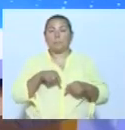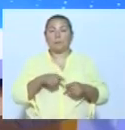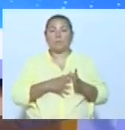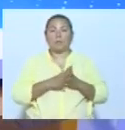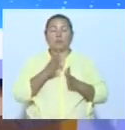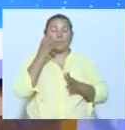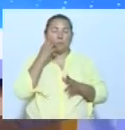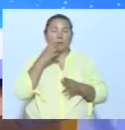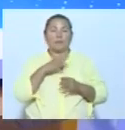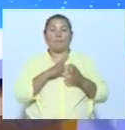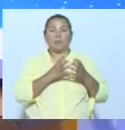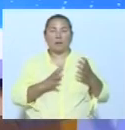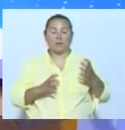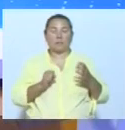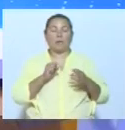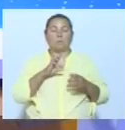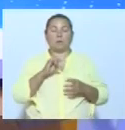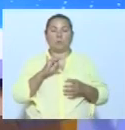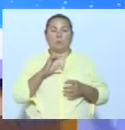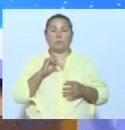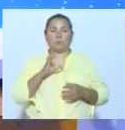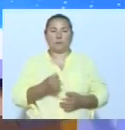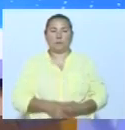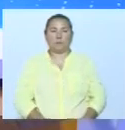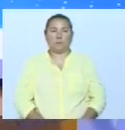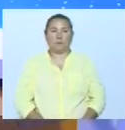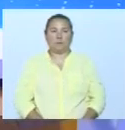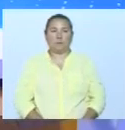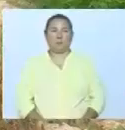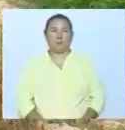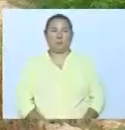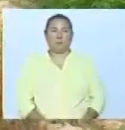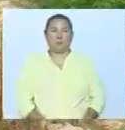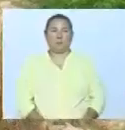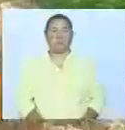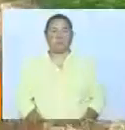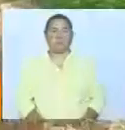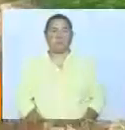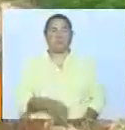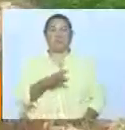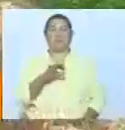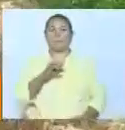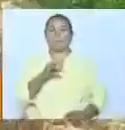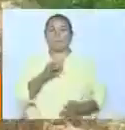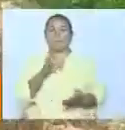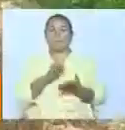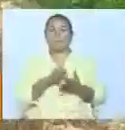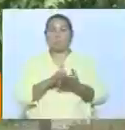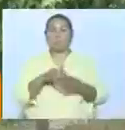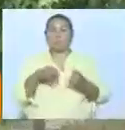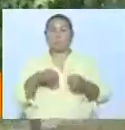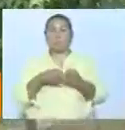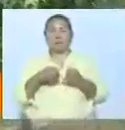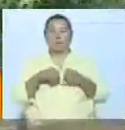яблоки виноград и абрикос наша съёмочная группа побывала в гостях у фермера дулаев занимается земледелием